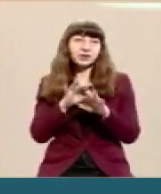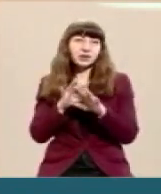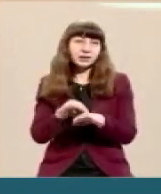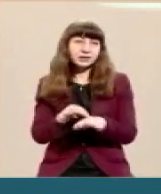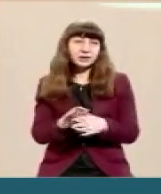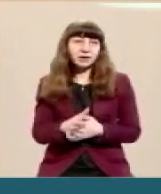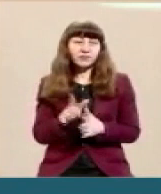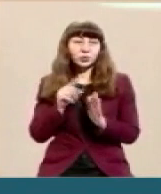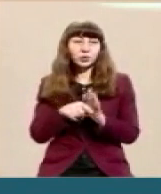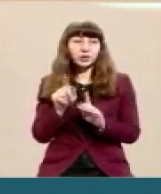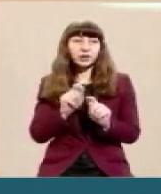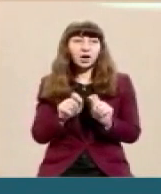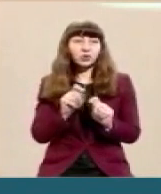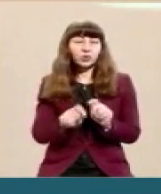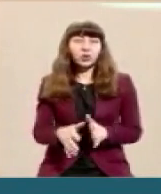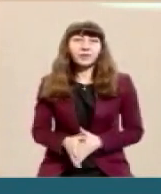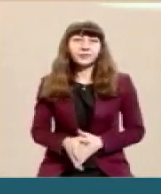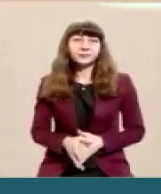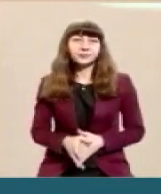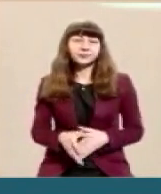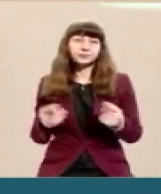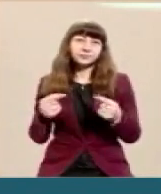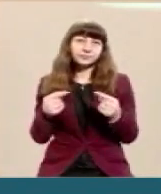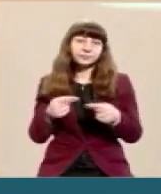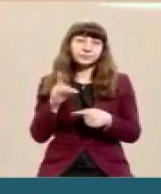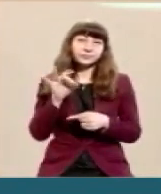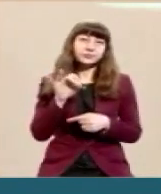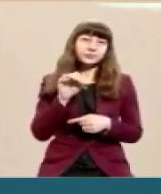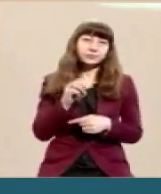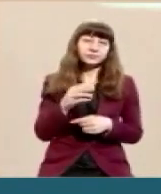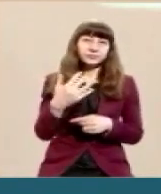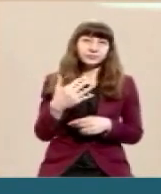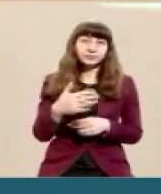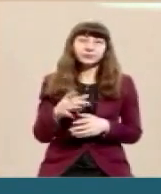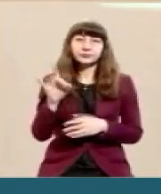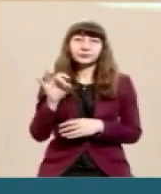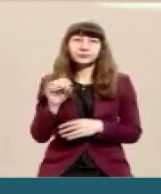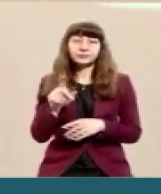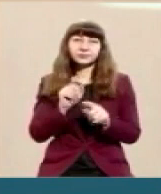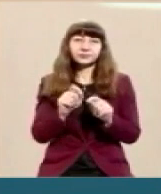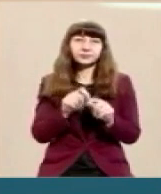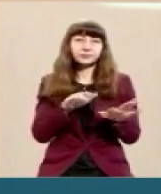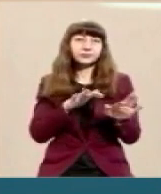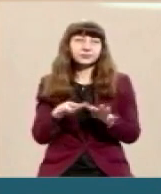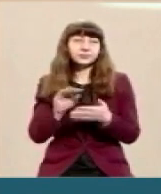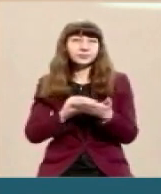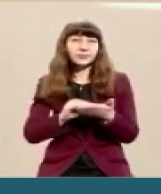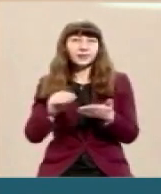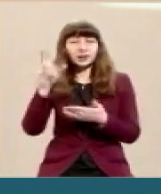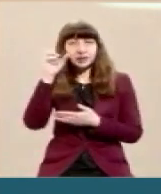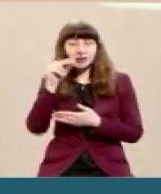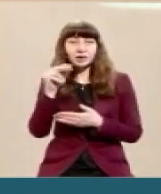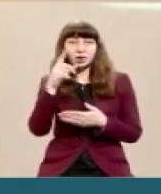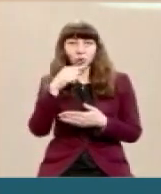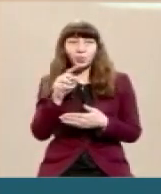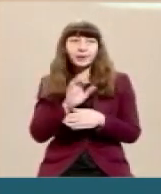проведения внутреннего контроля. Так, согласно пункту 3 пункта 50 правил, в акте контрольного мероприятия указывается дата и номер приказа